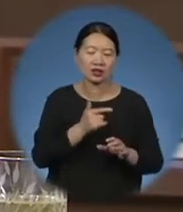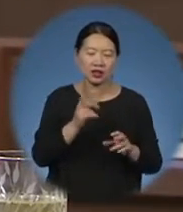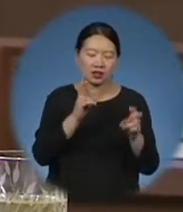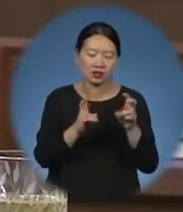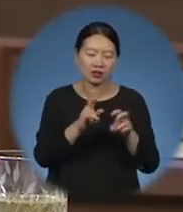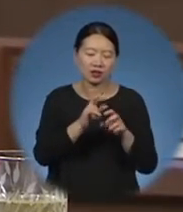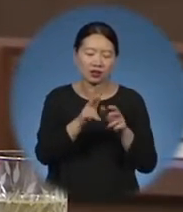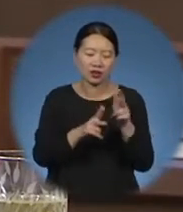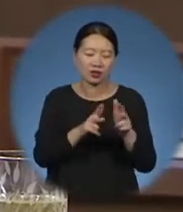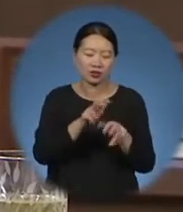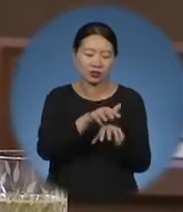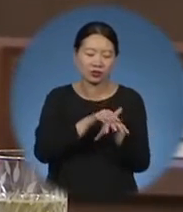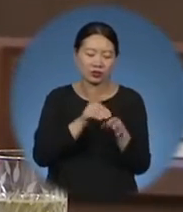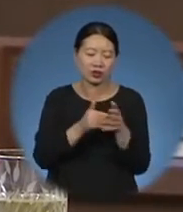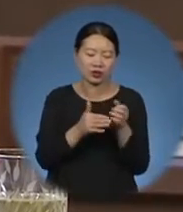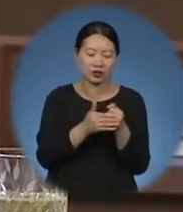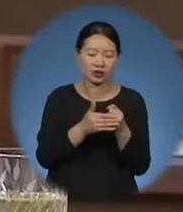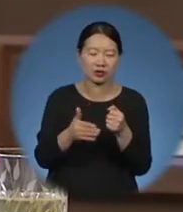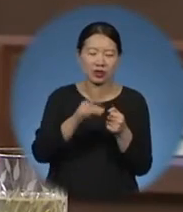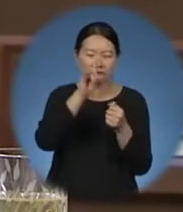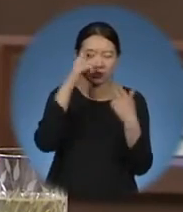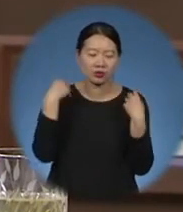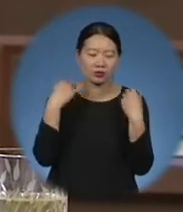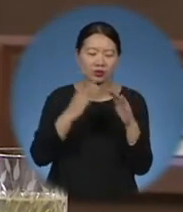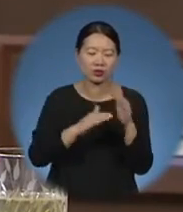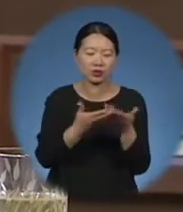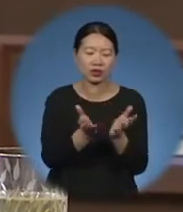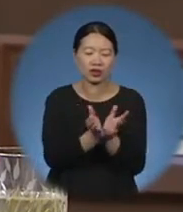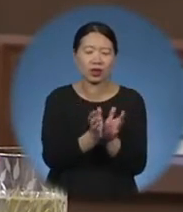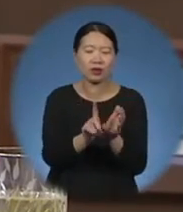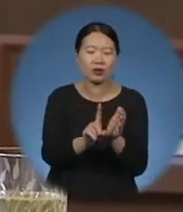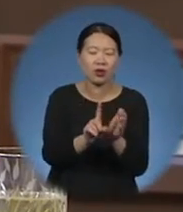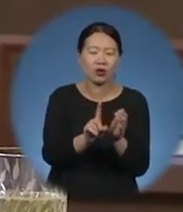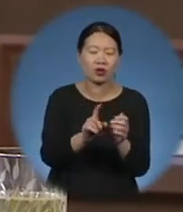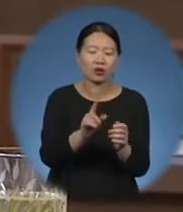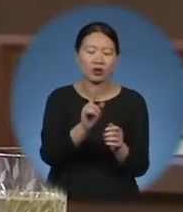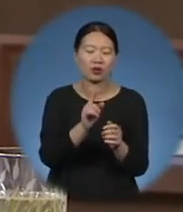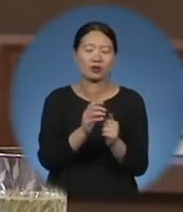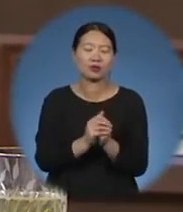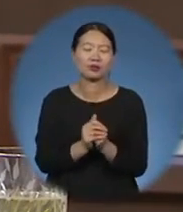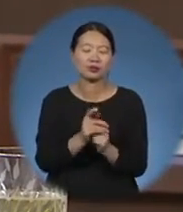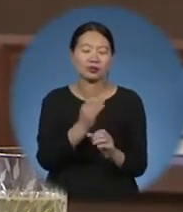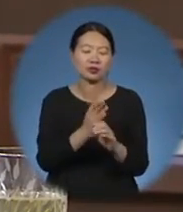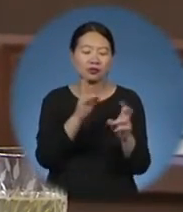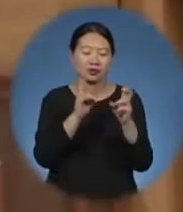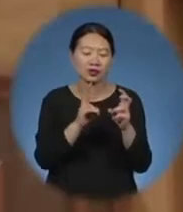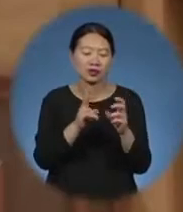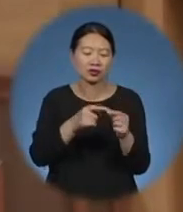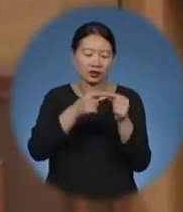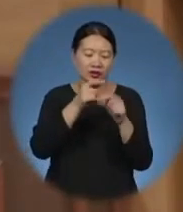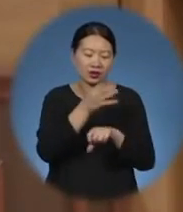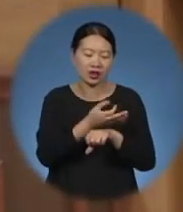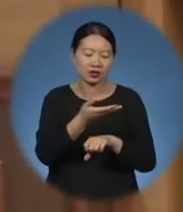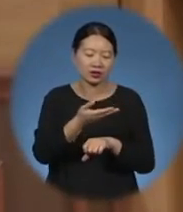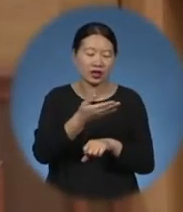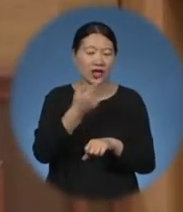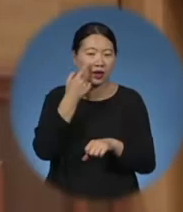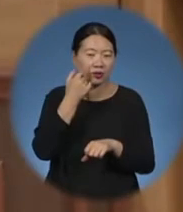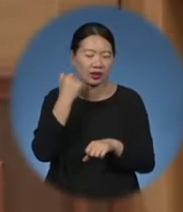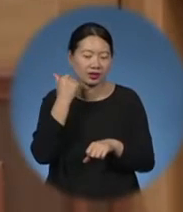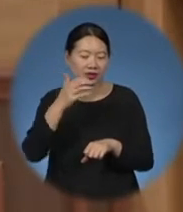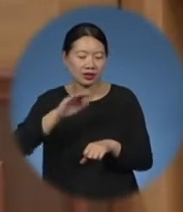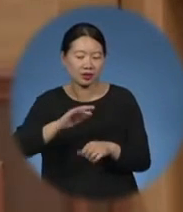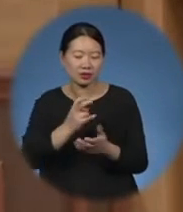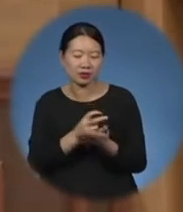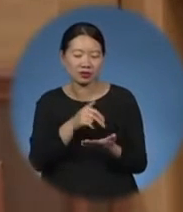구조라서 네. 네. 네. 적어도 정부 공공기관은 중소기업 물건 우선적으로 사주자 이런 그렇습니다. 거 아니겠습니까? 예. 법상 어떻게 되어 있습니까?